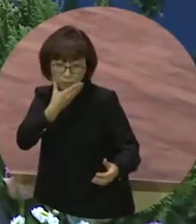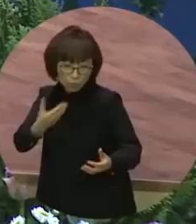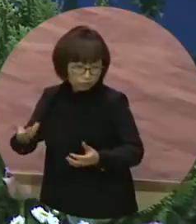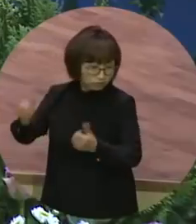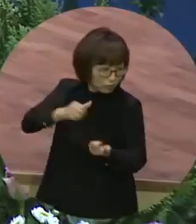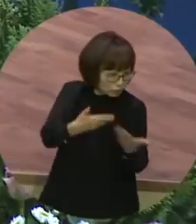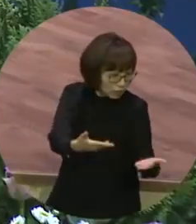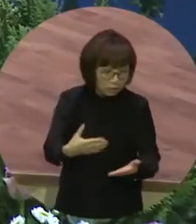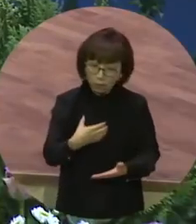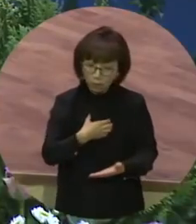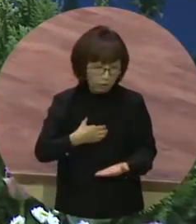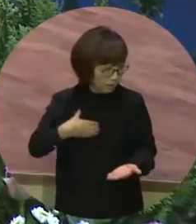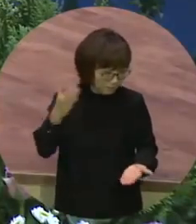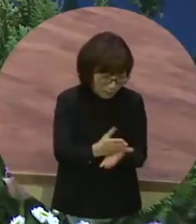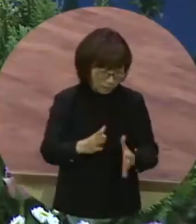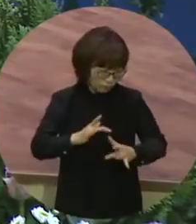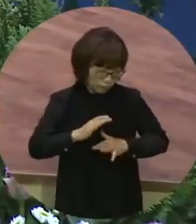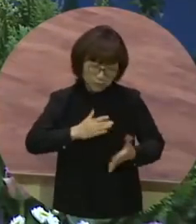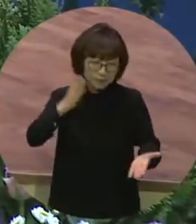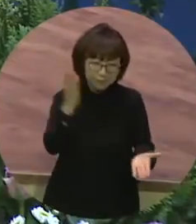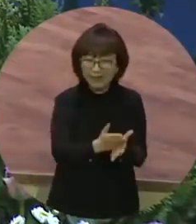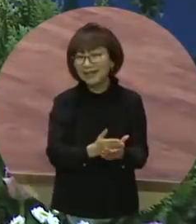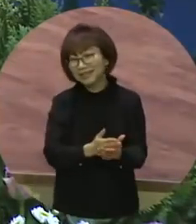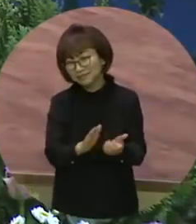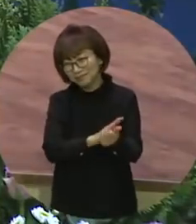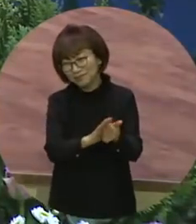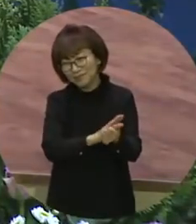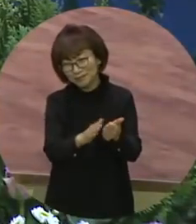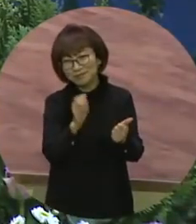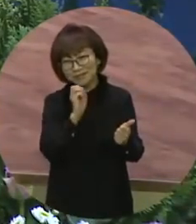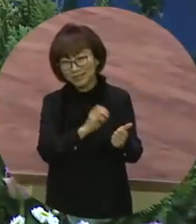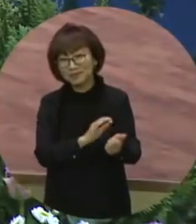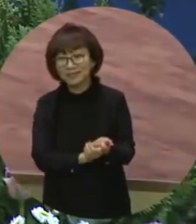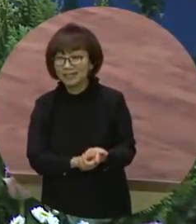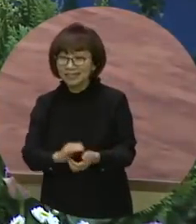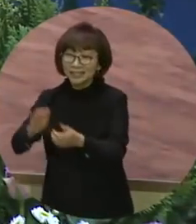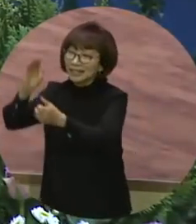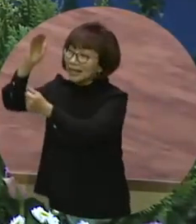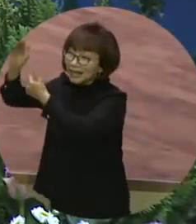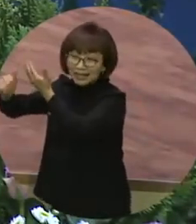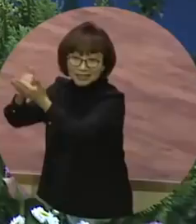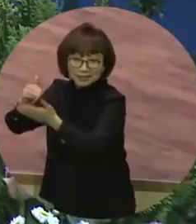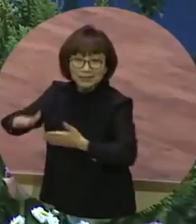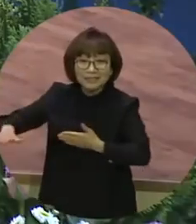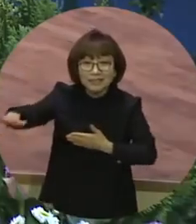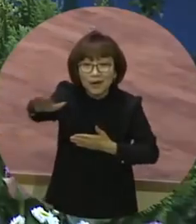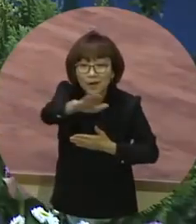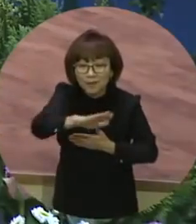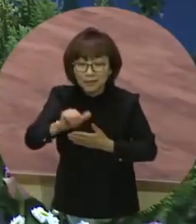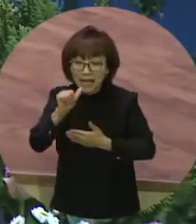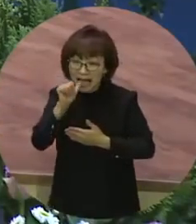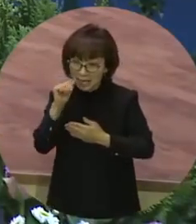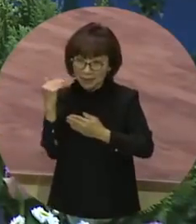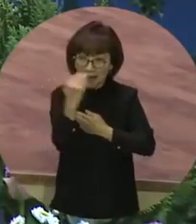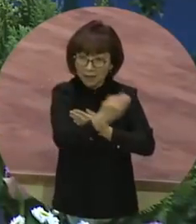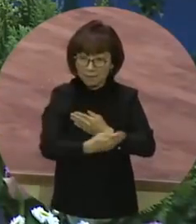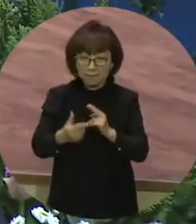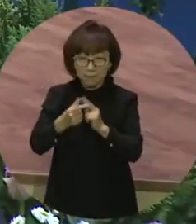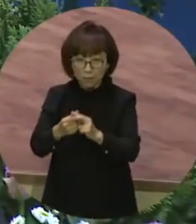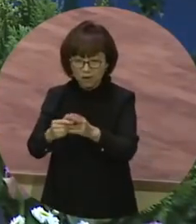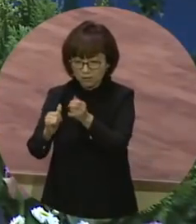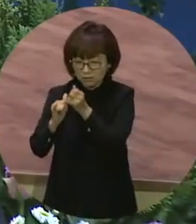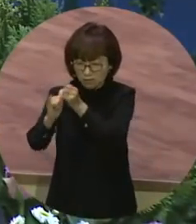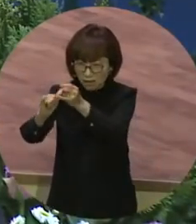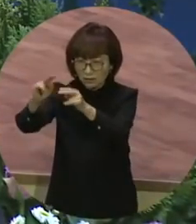예언계절 성도는요, 하나님께서 여러분의 방패와 상급이 되신다는 사실을 분명히